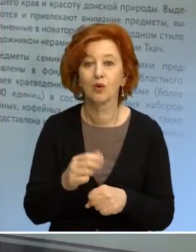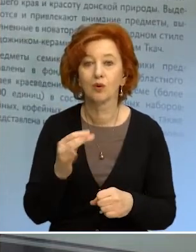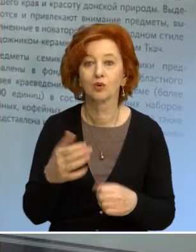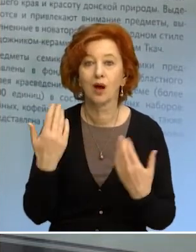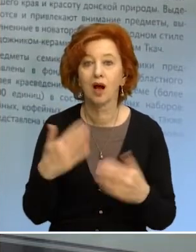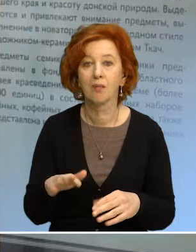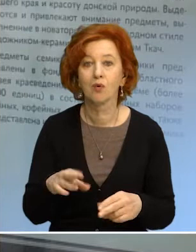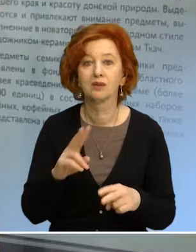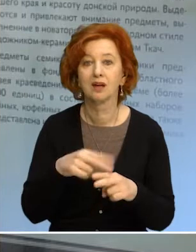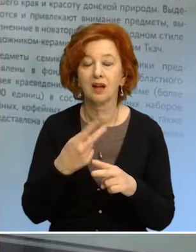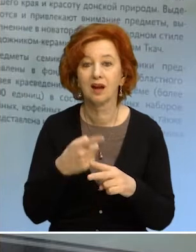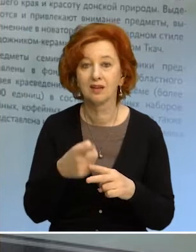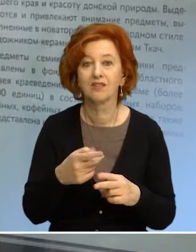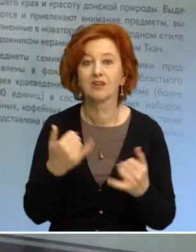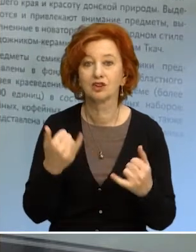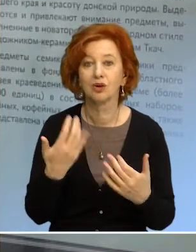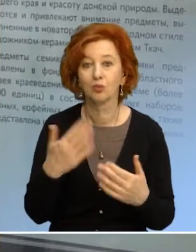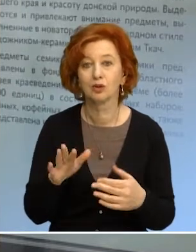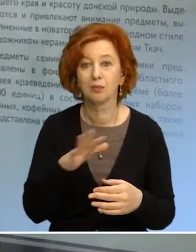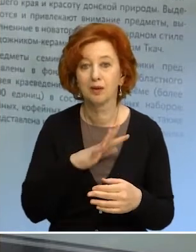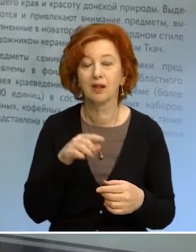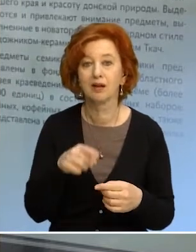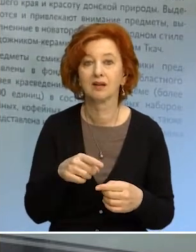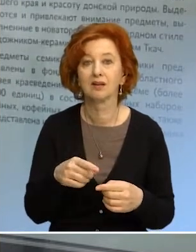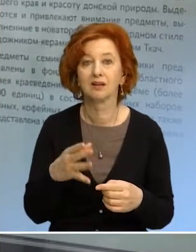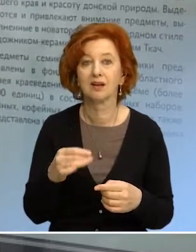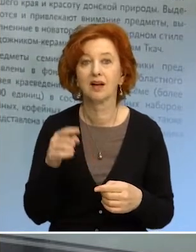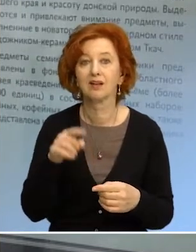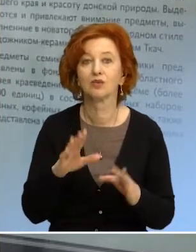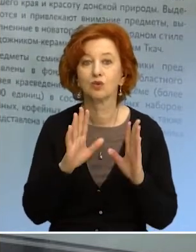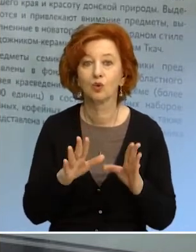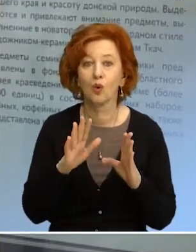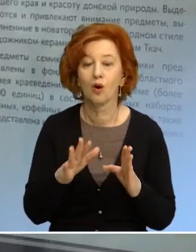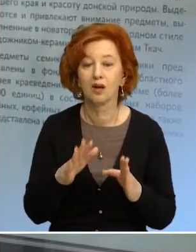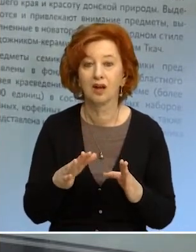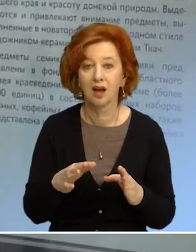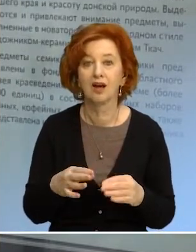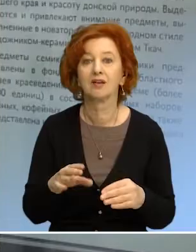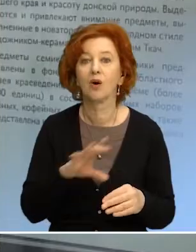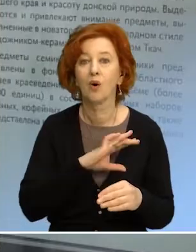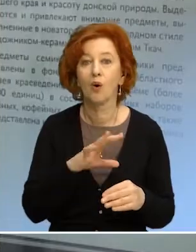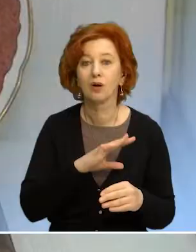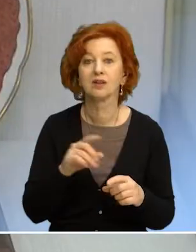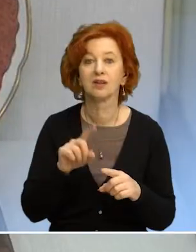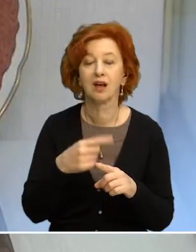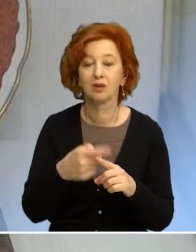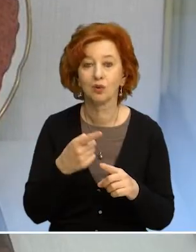Победоносца, а посвящены эти сервизы, эти предметы не только, собственно, ордену, который мы здесь видим, здесь и